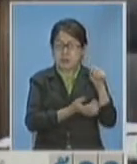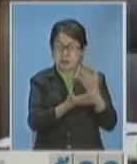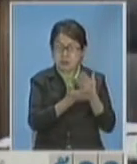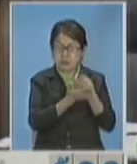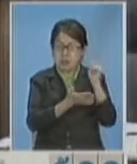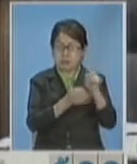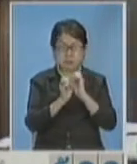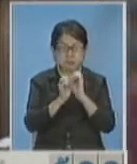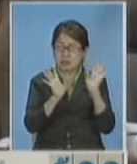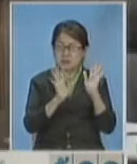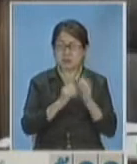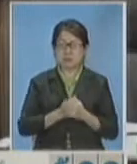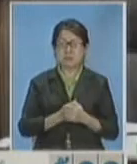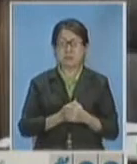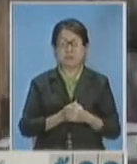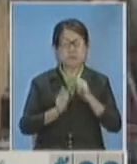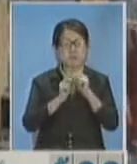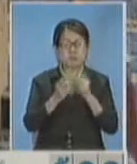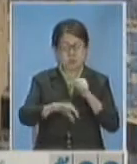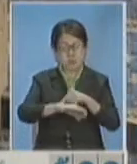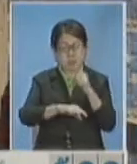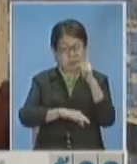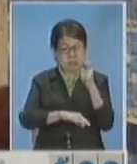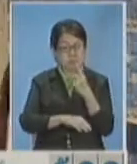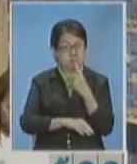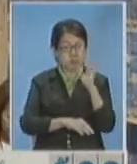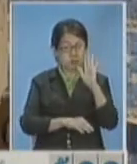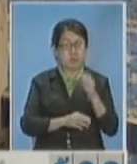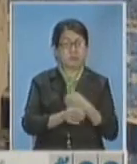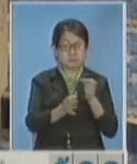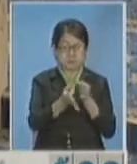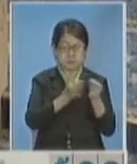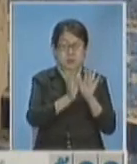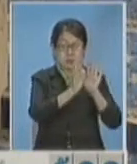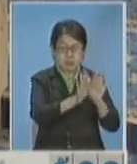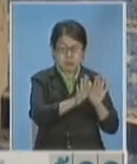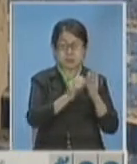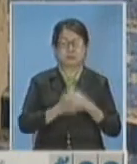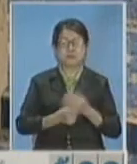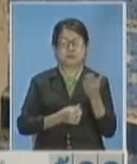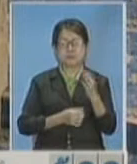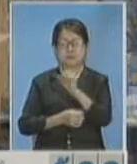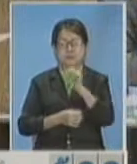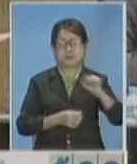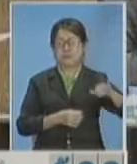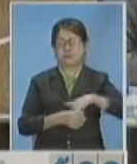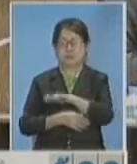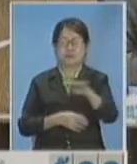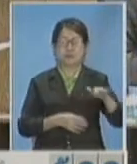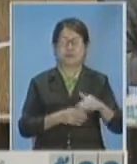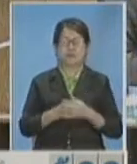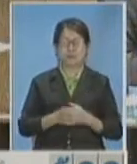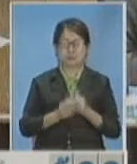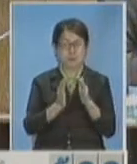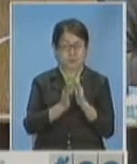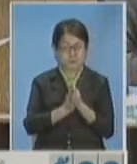ความโปร่งใสแต่ดิฉันจะไม่ขออนุญาตใช้เวลาในที่นี้แต่ขอกลับเรียนว่าเรื่องนี้ขอให้ท่านสมาชิกสภาผู้แทนราษฎรนะค